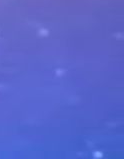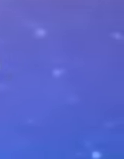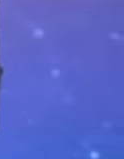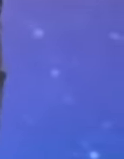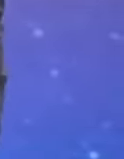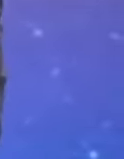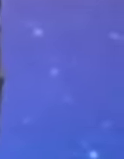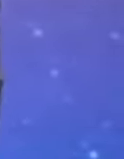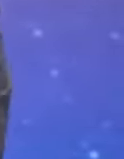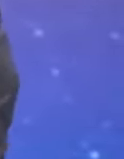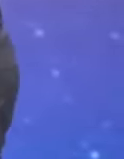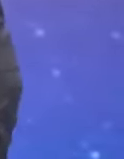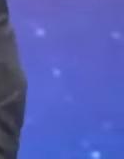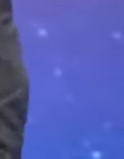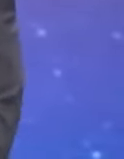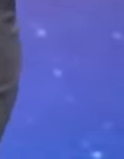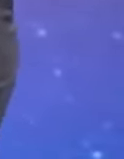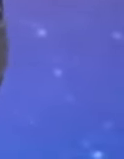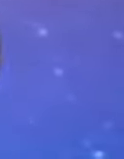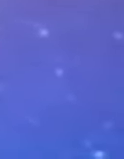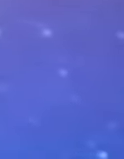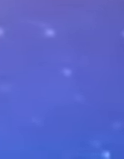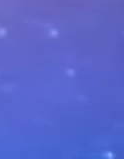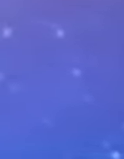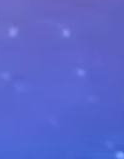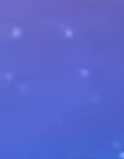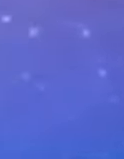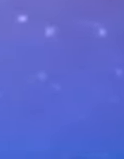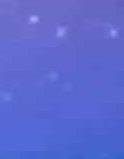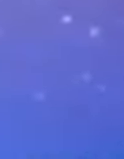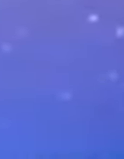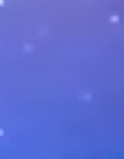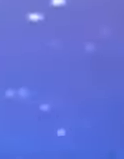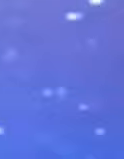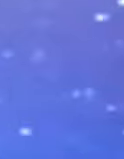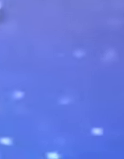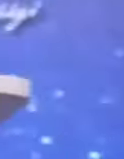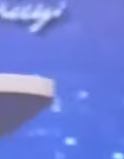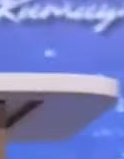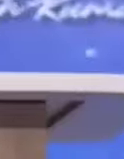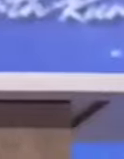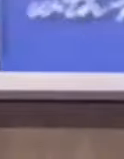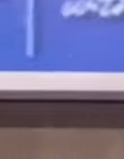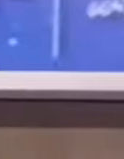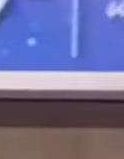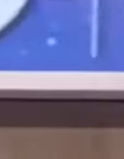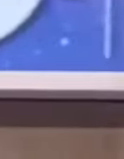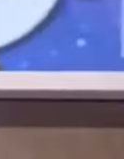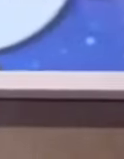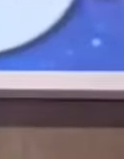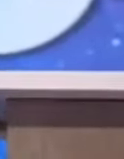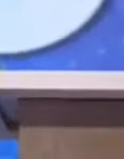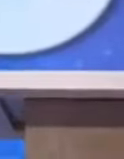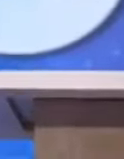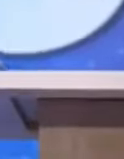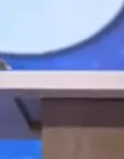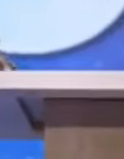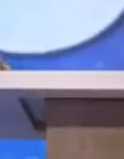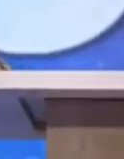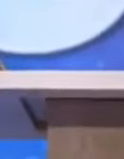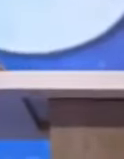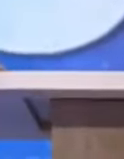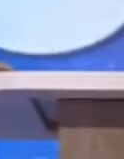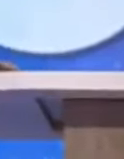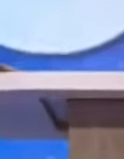enfant de Dieu ne sais-tu pas que la bonté de Dieu te pousse à la repentance ainsi donc